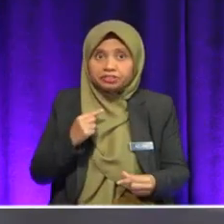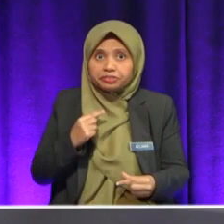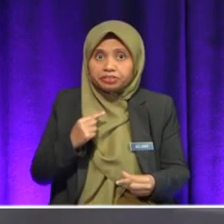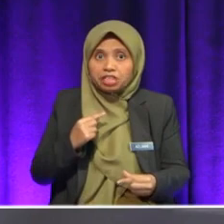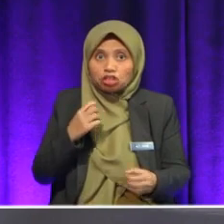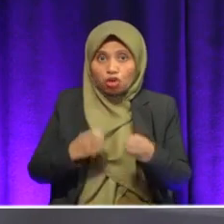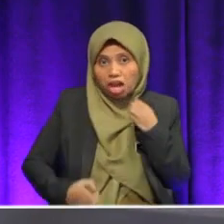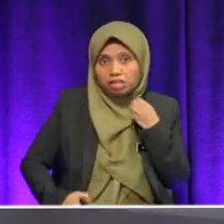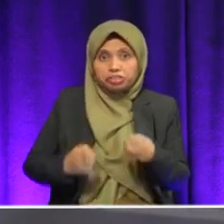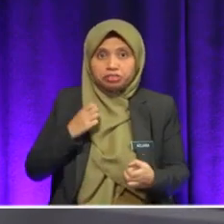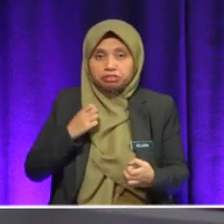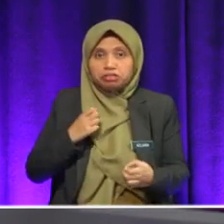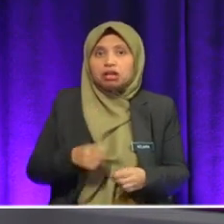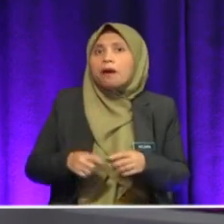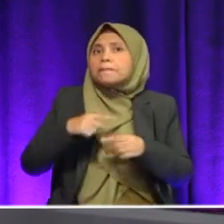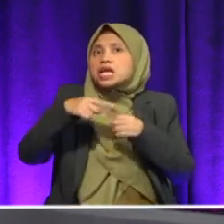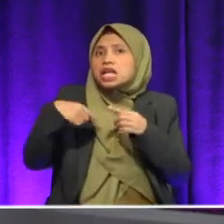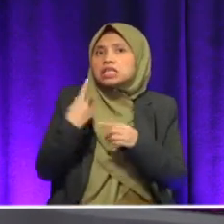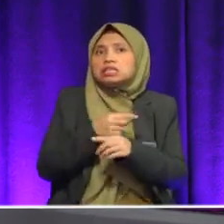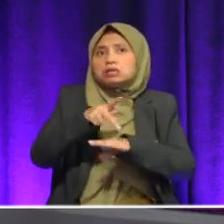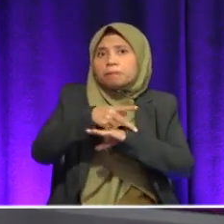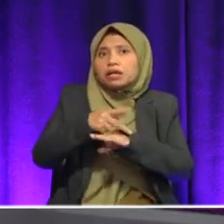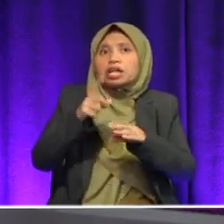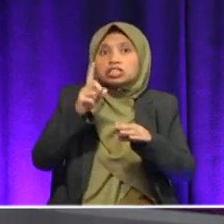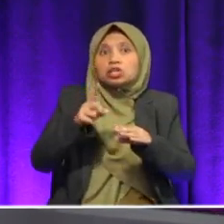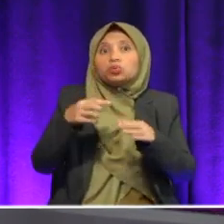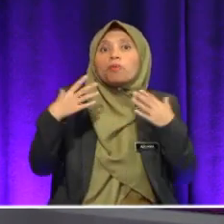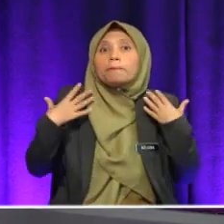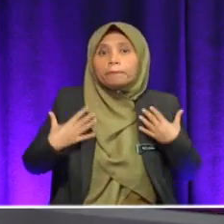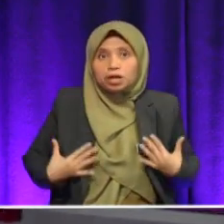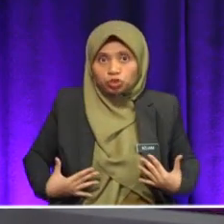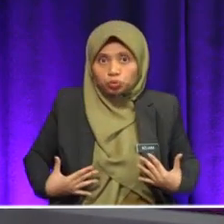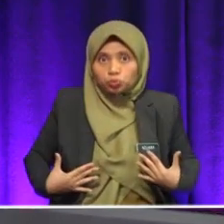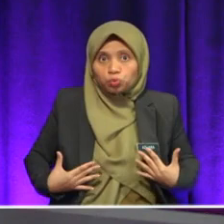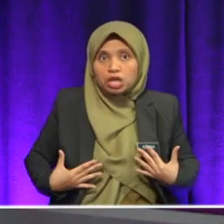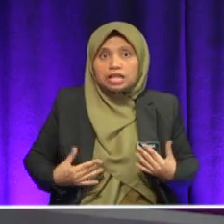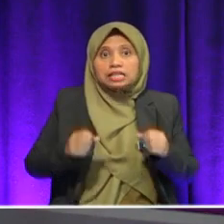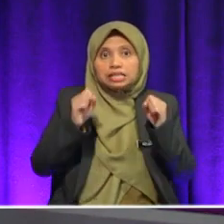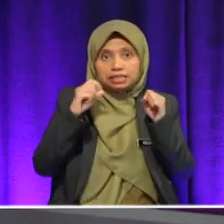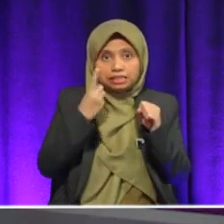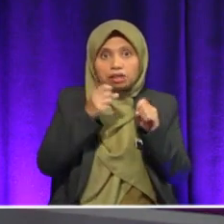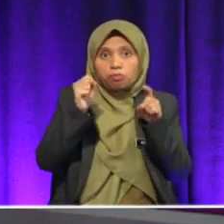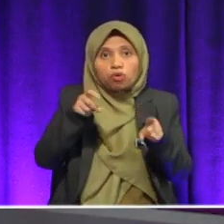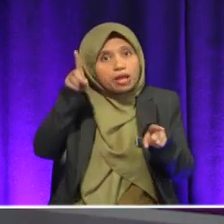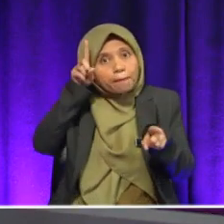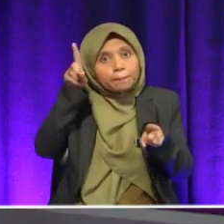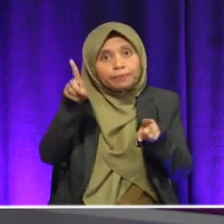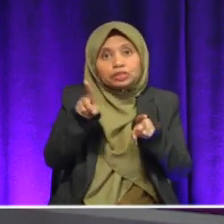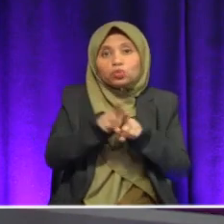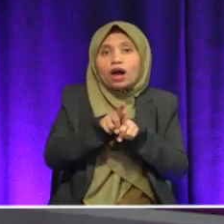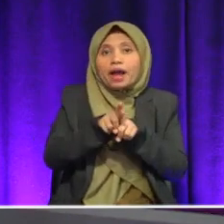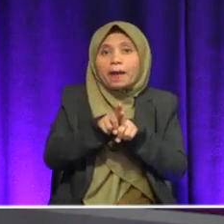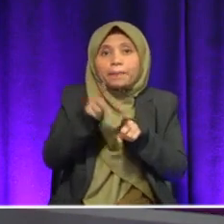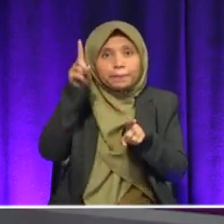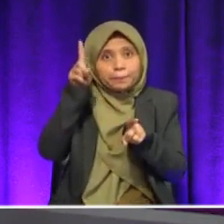kecil memakai satu pakaian sebenarnya kita boleh swipe pada ikan ataupun mix and match